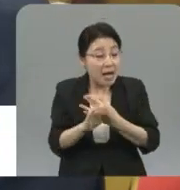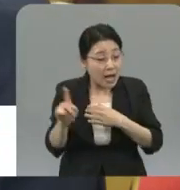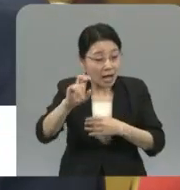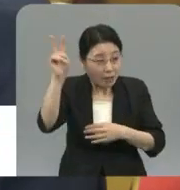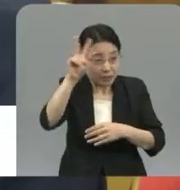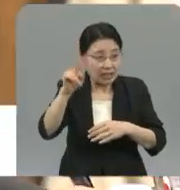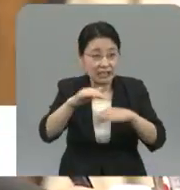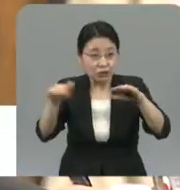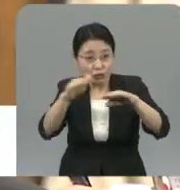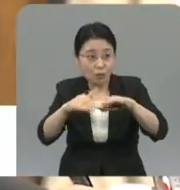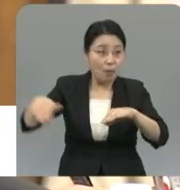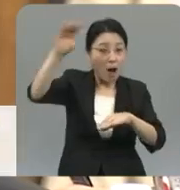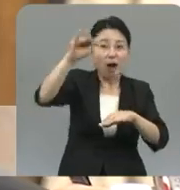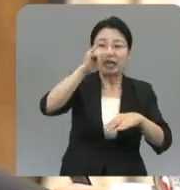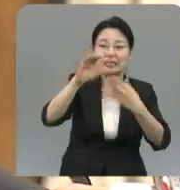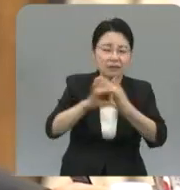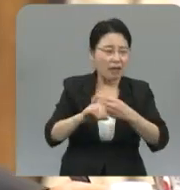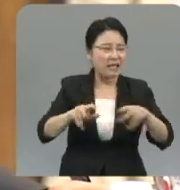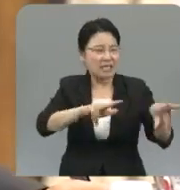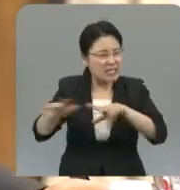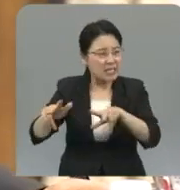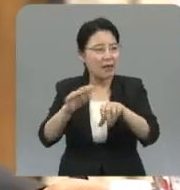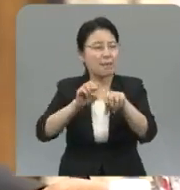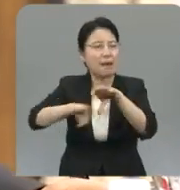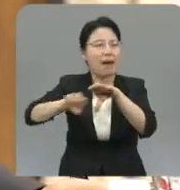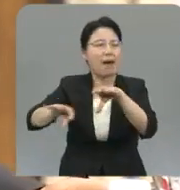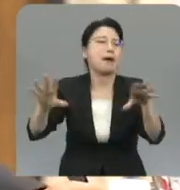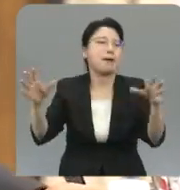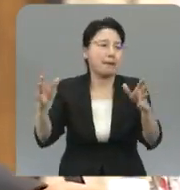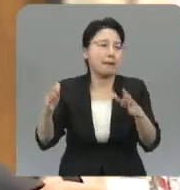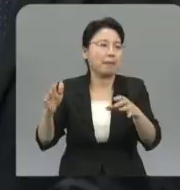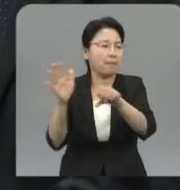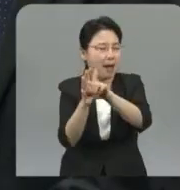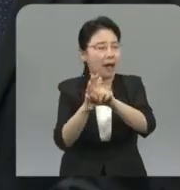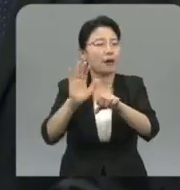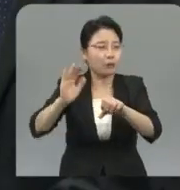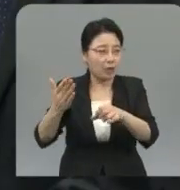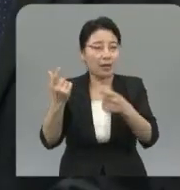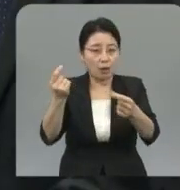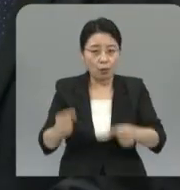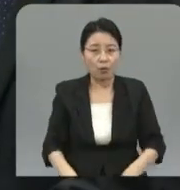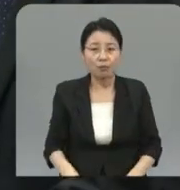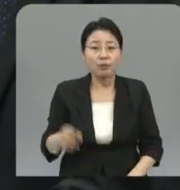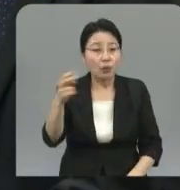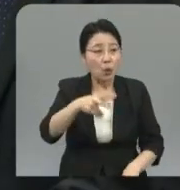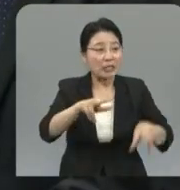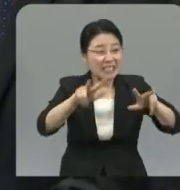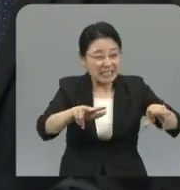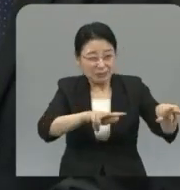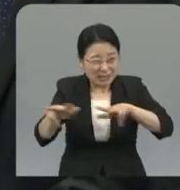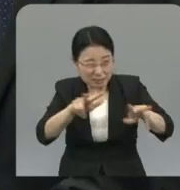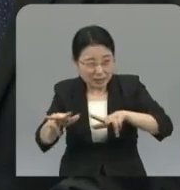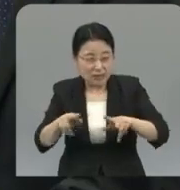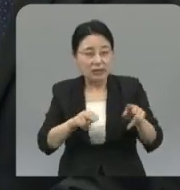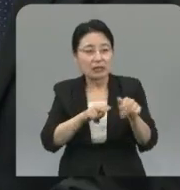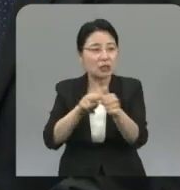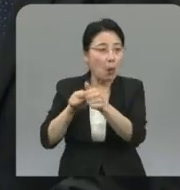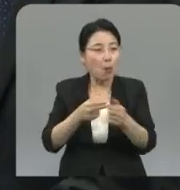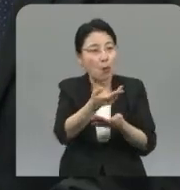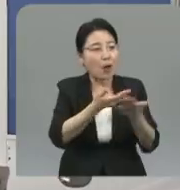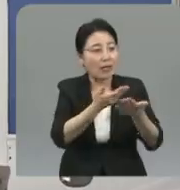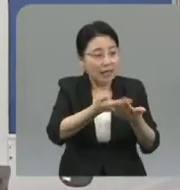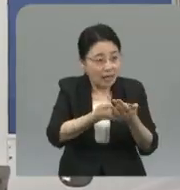akhir dari AIA dan menambahkan bahwa ia tidak akan melakukan pembuangan yang akan berdampak negatif terhadap